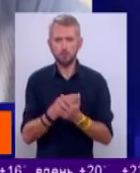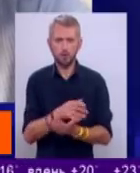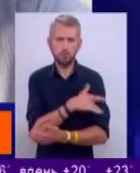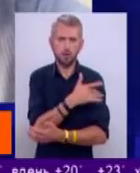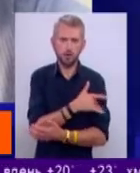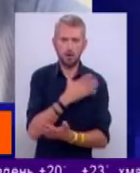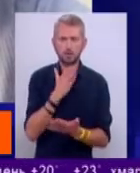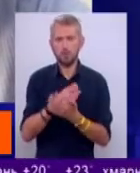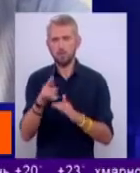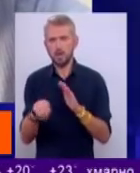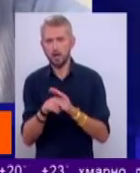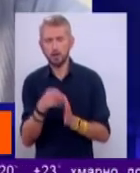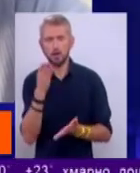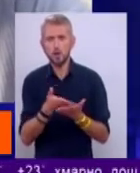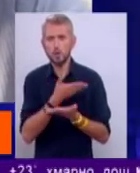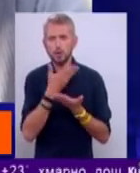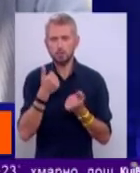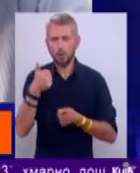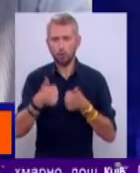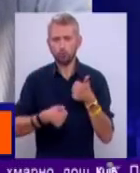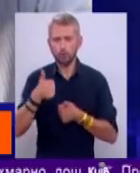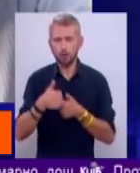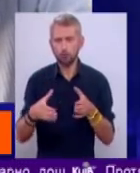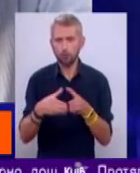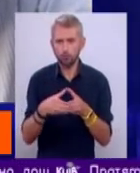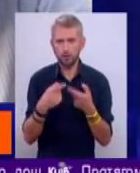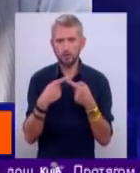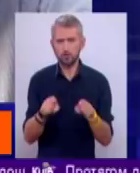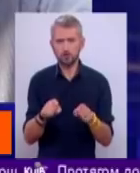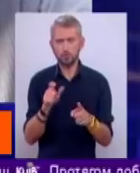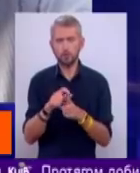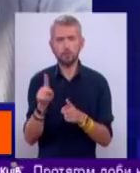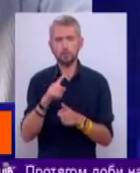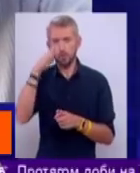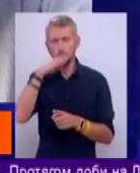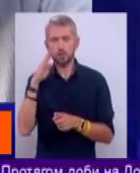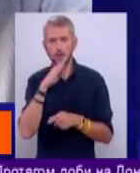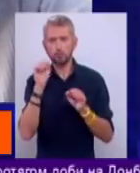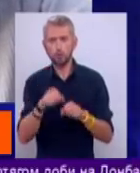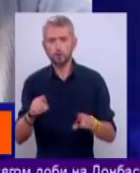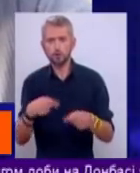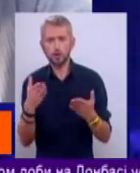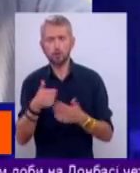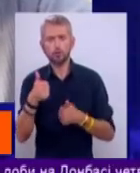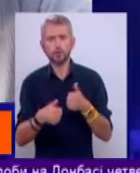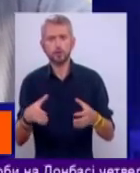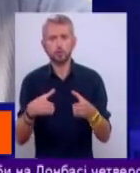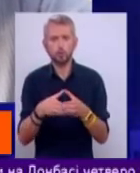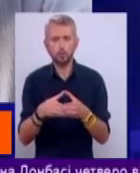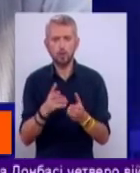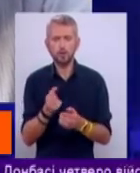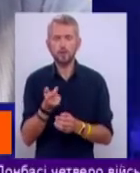свої є підлегли. І якщо немає конкурентної групи, ну іншими словами, що батьки можуть створити яку конкурентну групу,